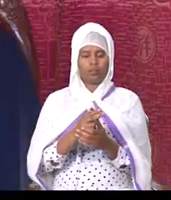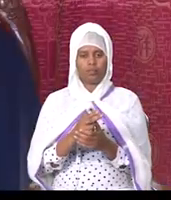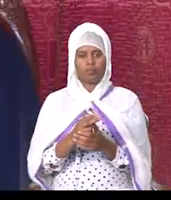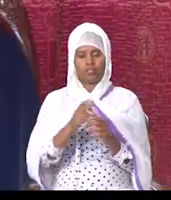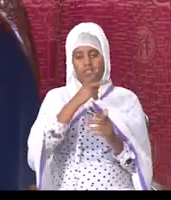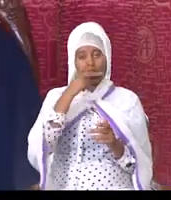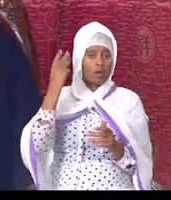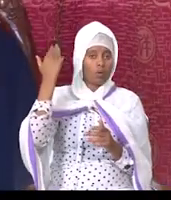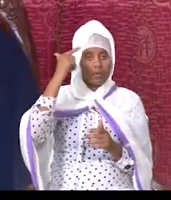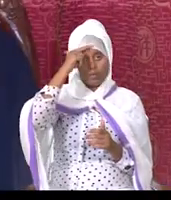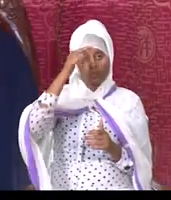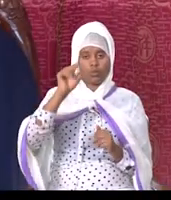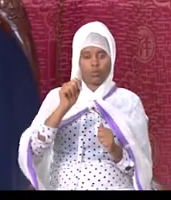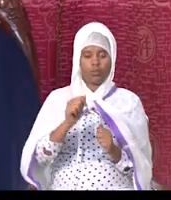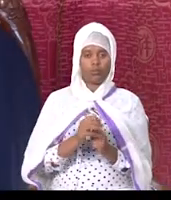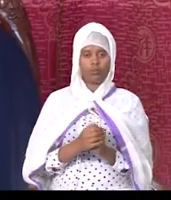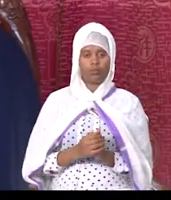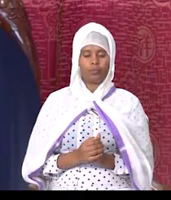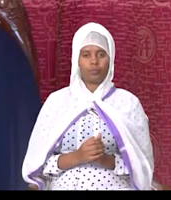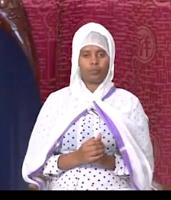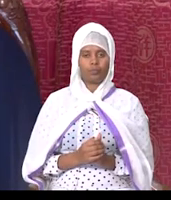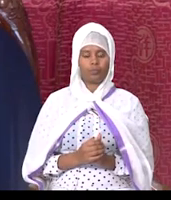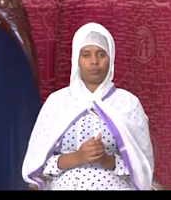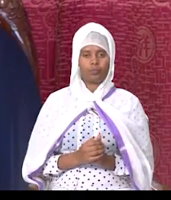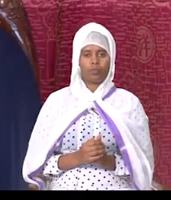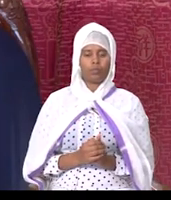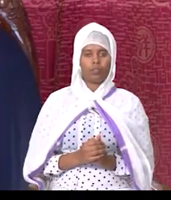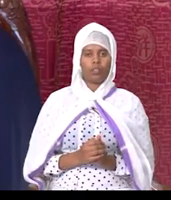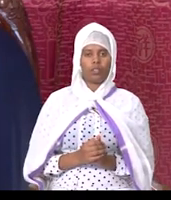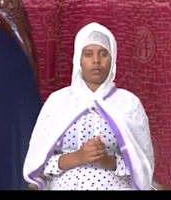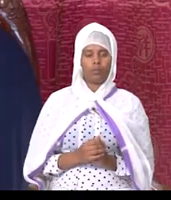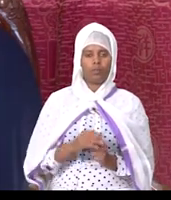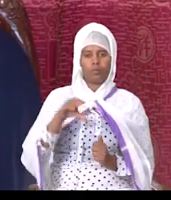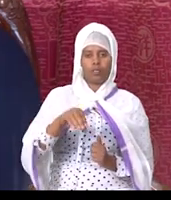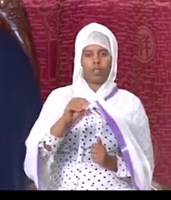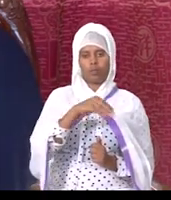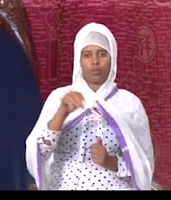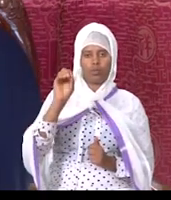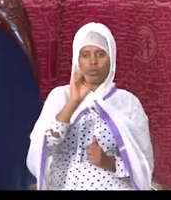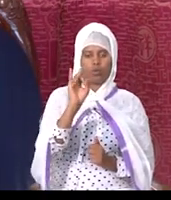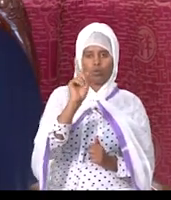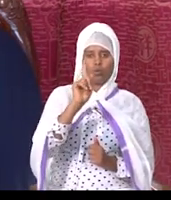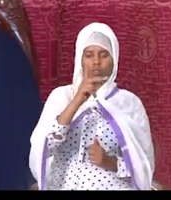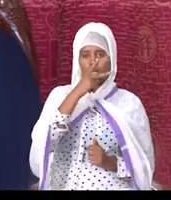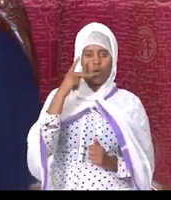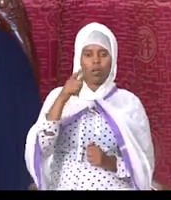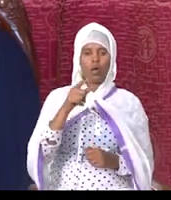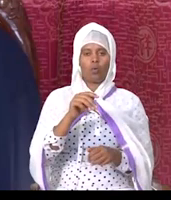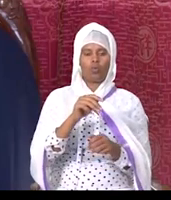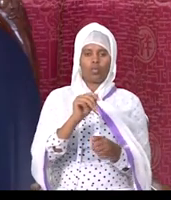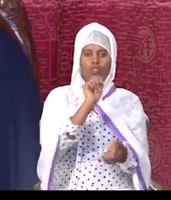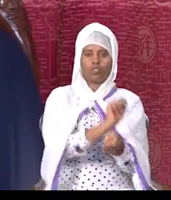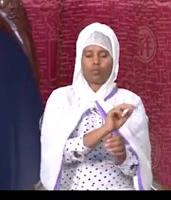ብሓቂ እስራኤላውያን ኣብነት ዝኾነና ሰለስተ ደቂቅ ናብ ባቢሎን ተማሪኾም ከይዶም እዮም ማለት እዩ። ኣብኡ ከይዶም ግና